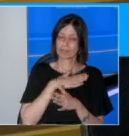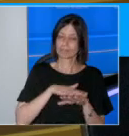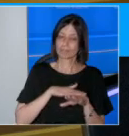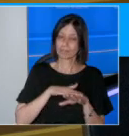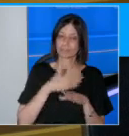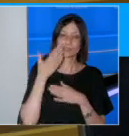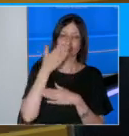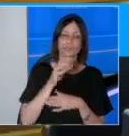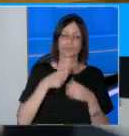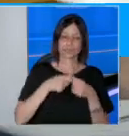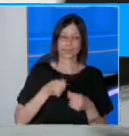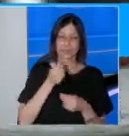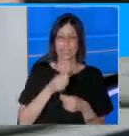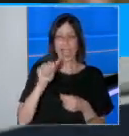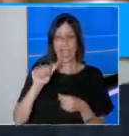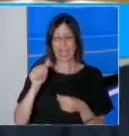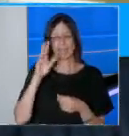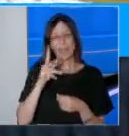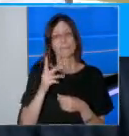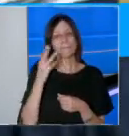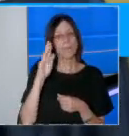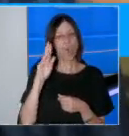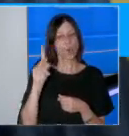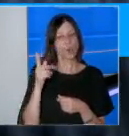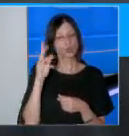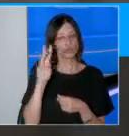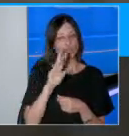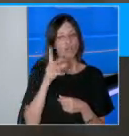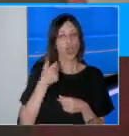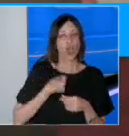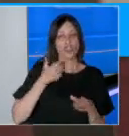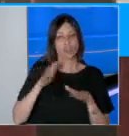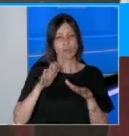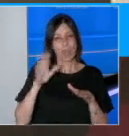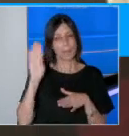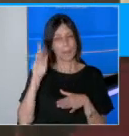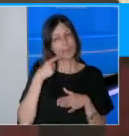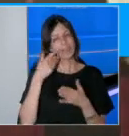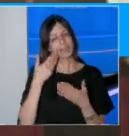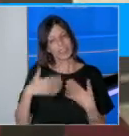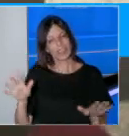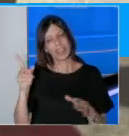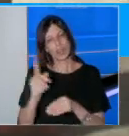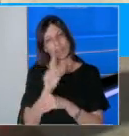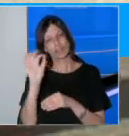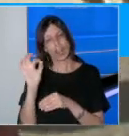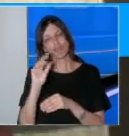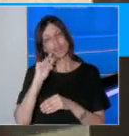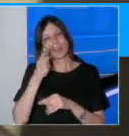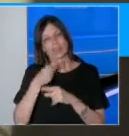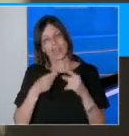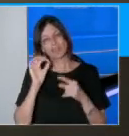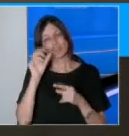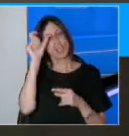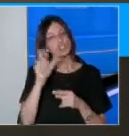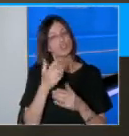של חבר הכנסת אייכלר וחבר הכנסת פורוש לראש הממשלה נתניהו, ותר על הקדנציה שלך לשנה וחצי עבור איש